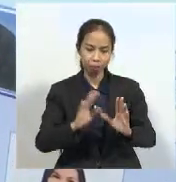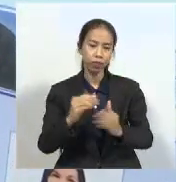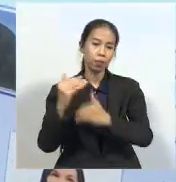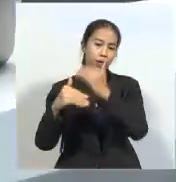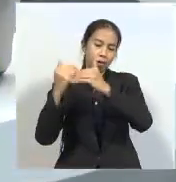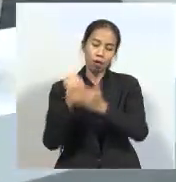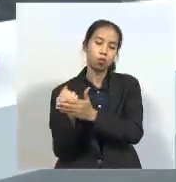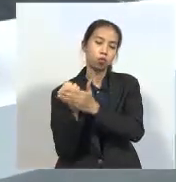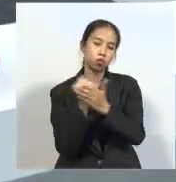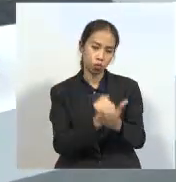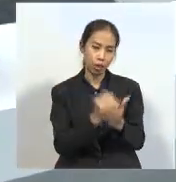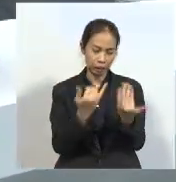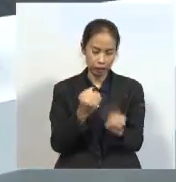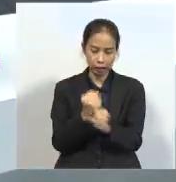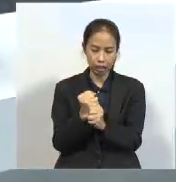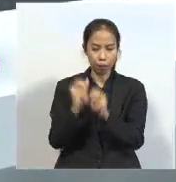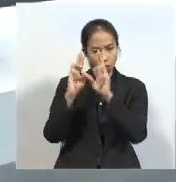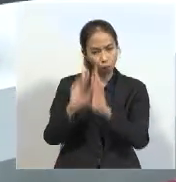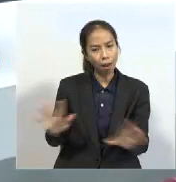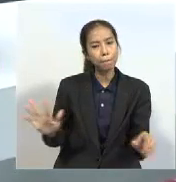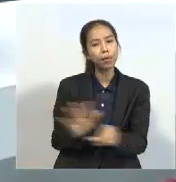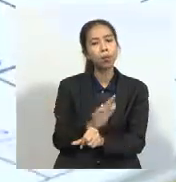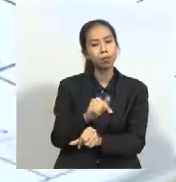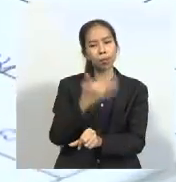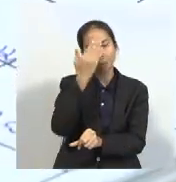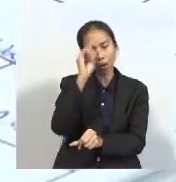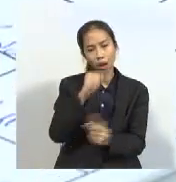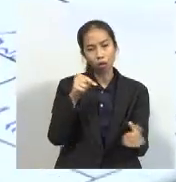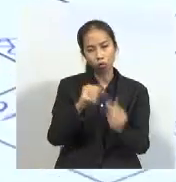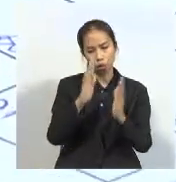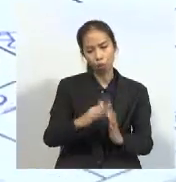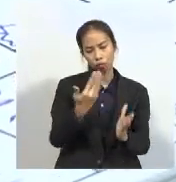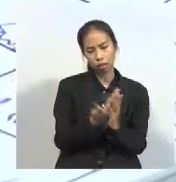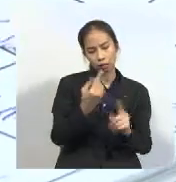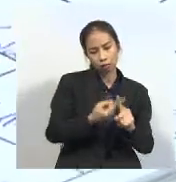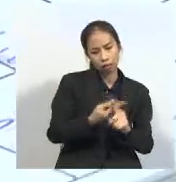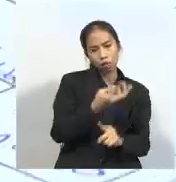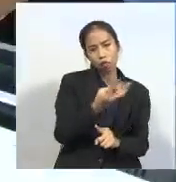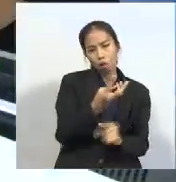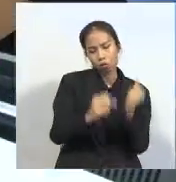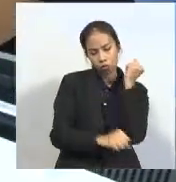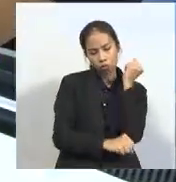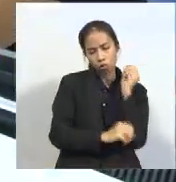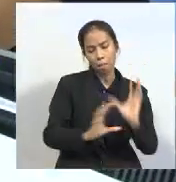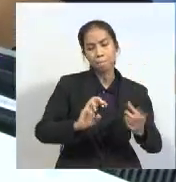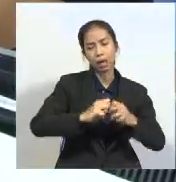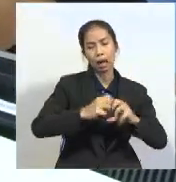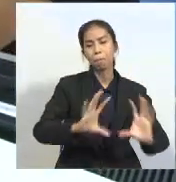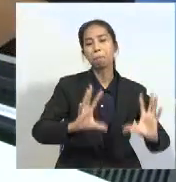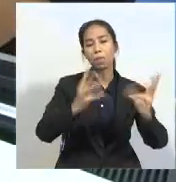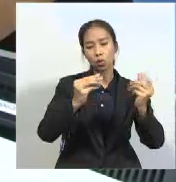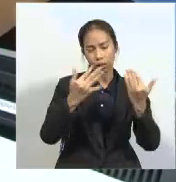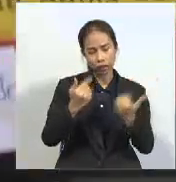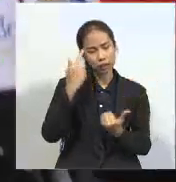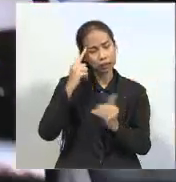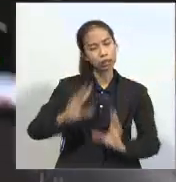การช่วยเหลือทำได้เต็มรูปแบบมากขึ้นเพื่อให้ผู้มีรายได้น้อยหลุดพ้นจากความยากจนคาดว่าจะได้ข้อสรุป